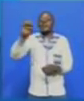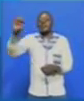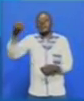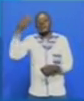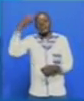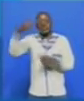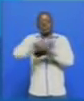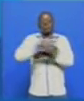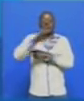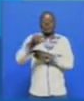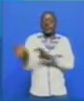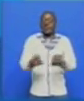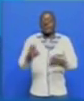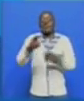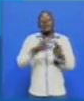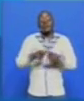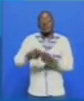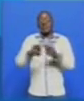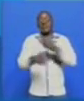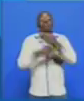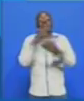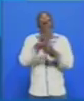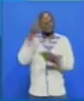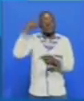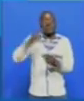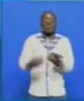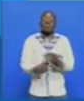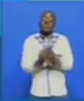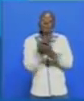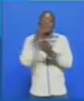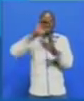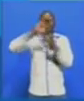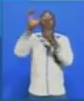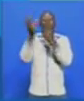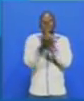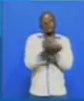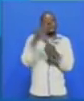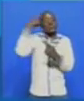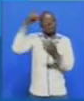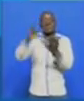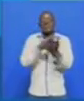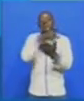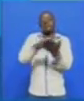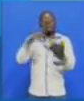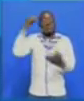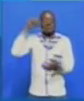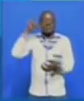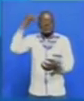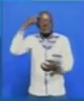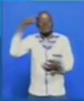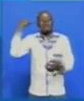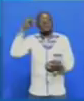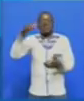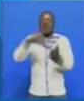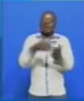instituée par les Nations Unies et destinée à promouvoir une culture de prévention des sinistres à travers le monde. La cérémonie d'hier a encore été une